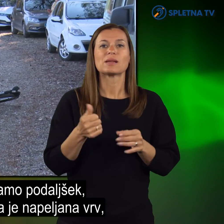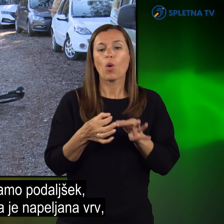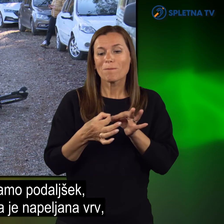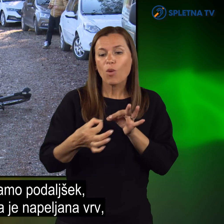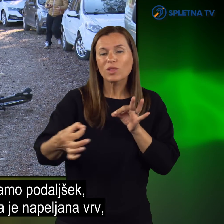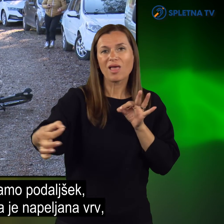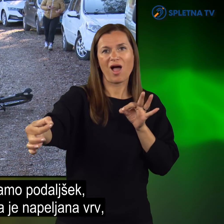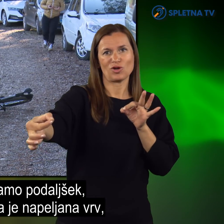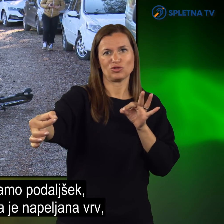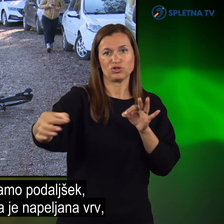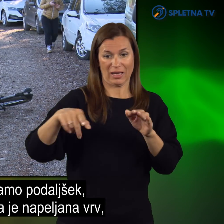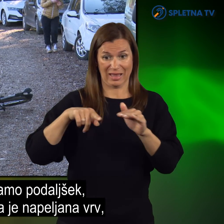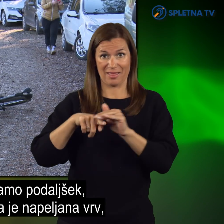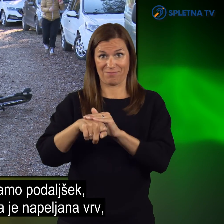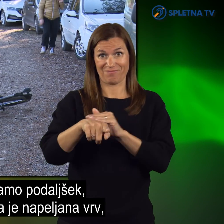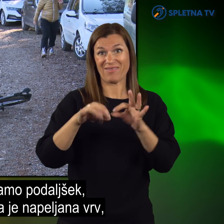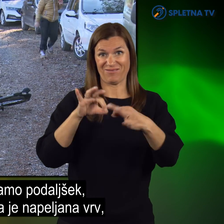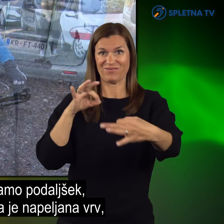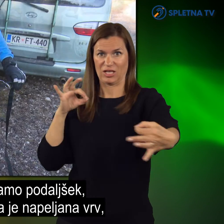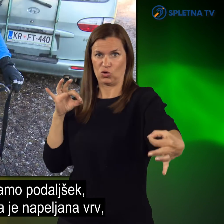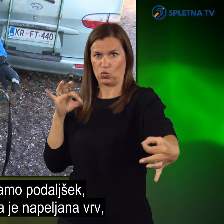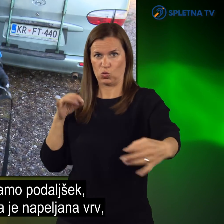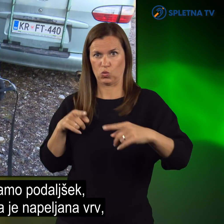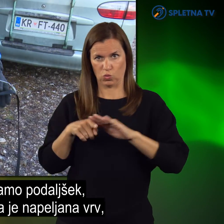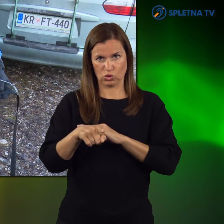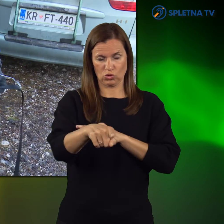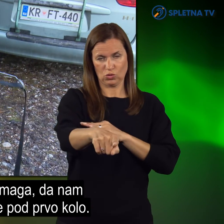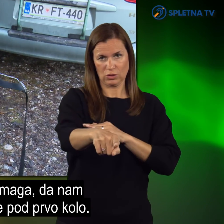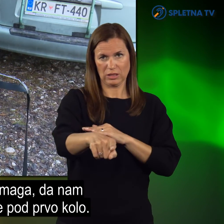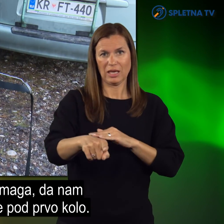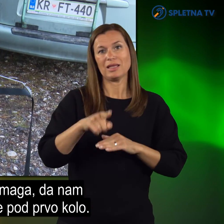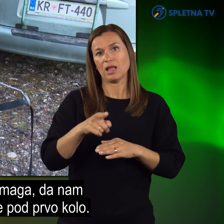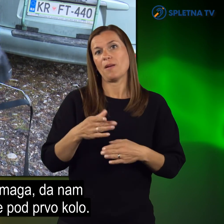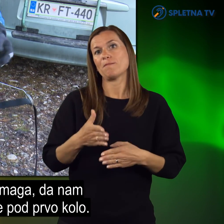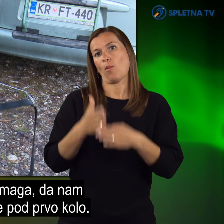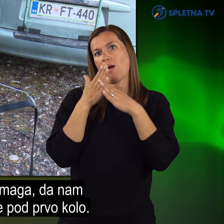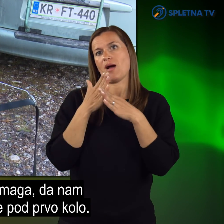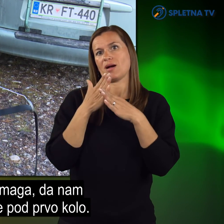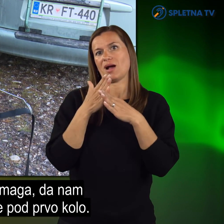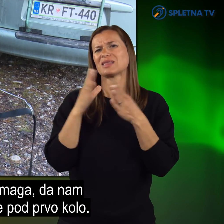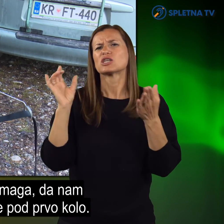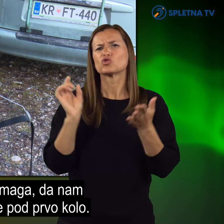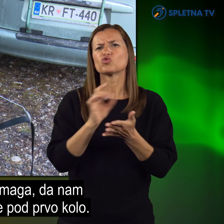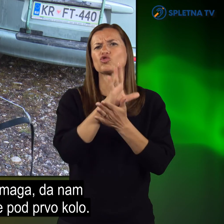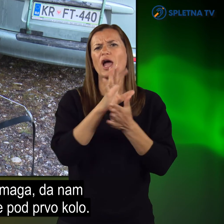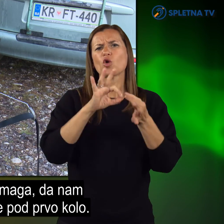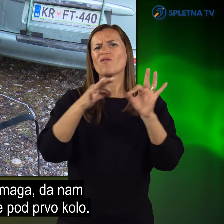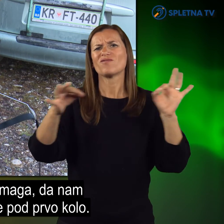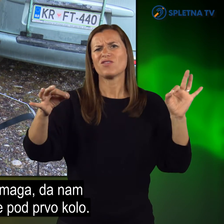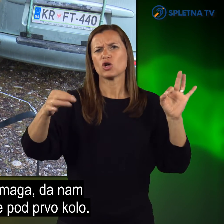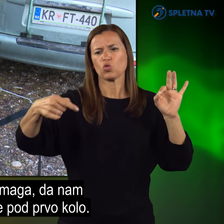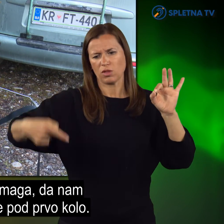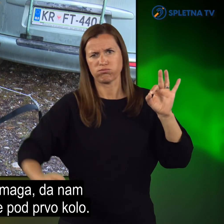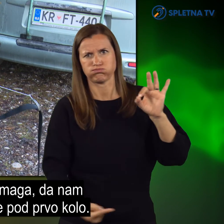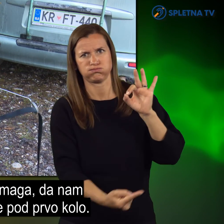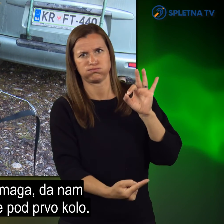je pa samo nek podaljšek, skozi katerega je napeljana ta vrv in nam omogoča, v bistvu nam pomaga, da nam slučajno vrv